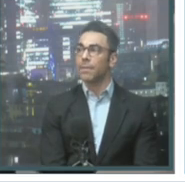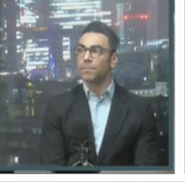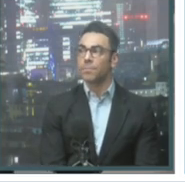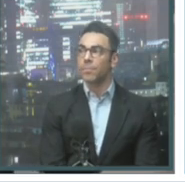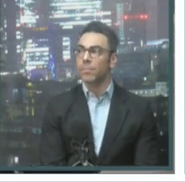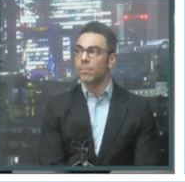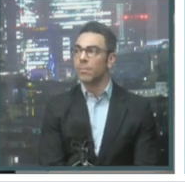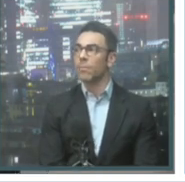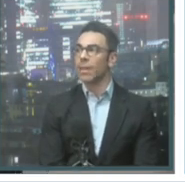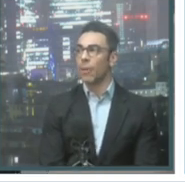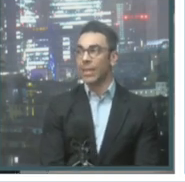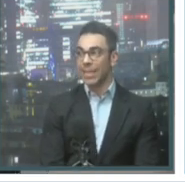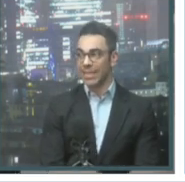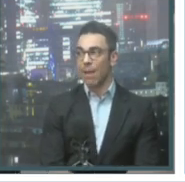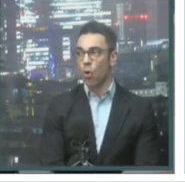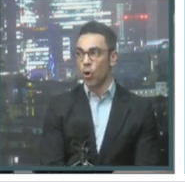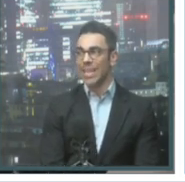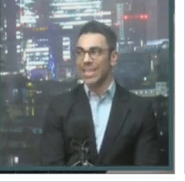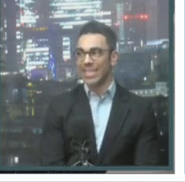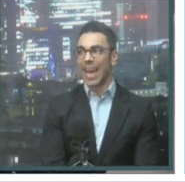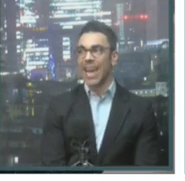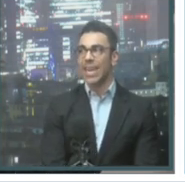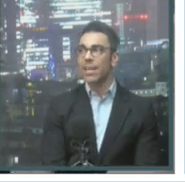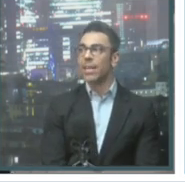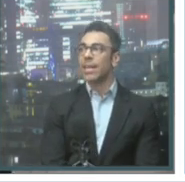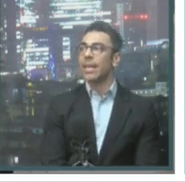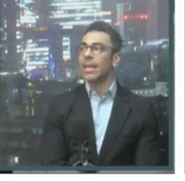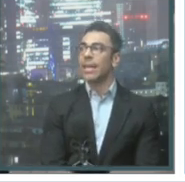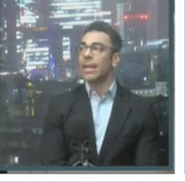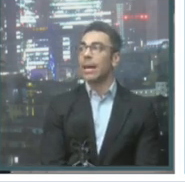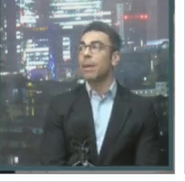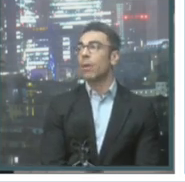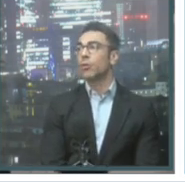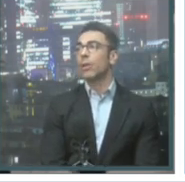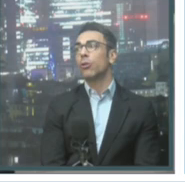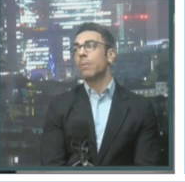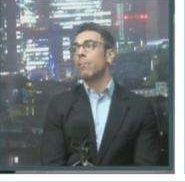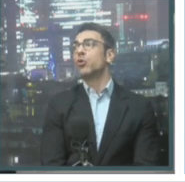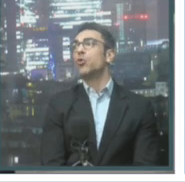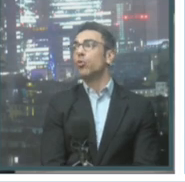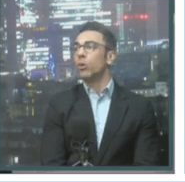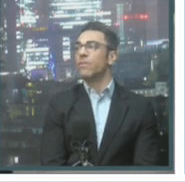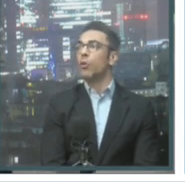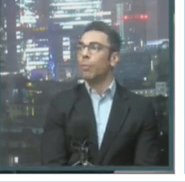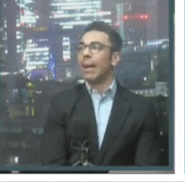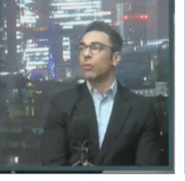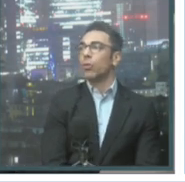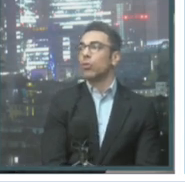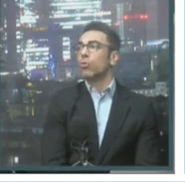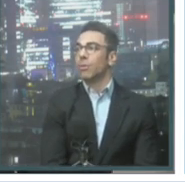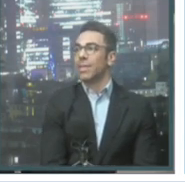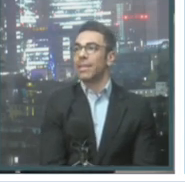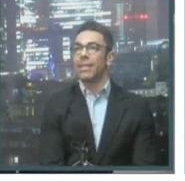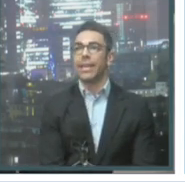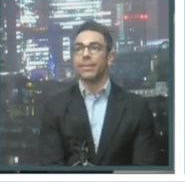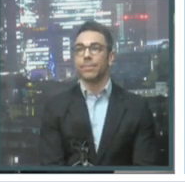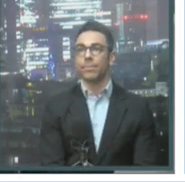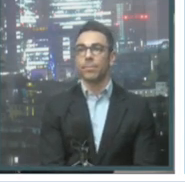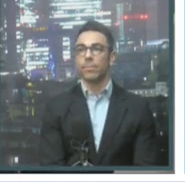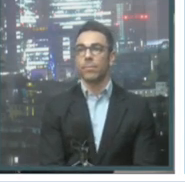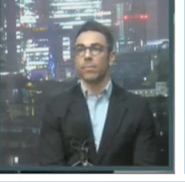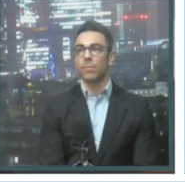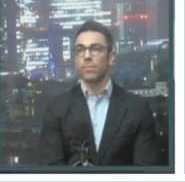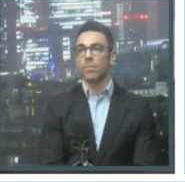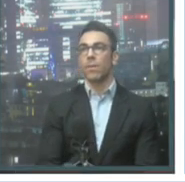staff quindi siamo in sei abbiamo ragionato abbiamo aggiunto è sviluppato tutta una serie di idee